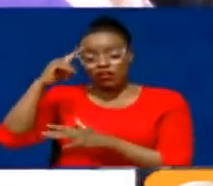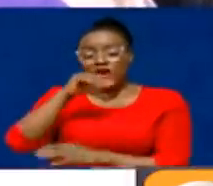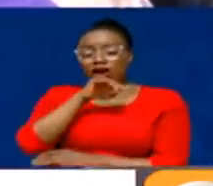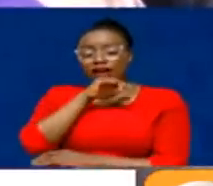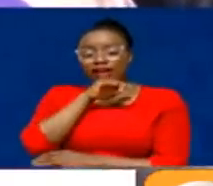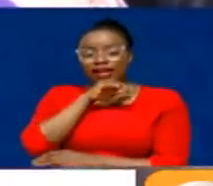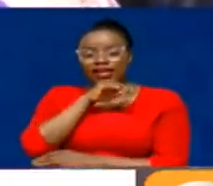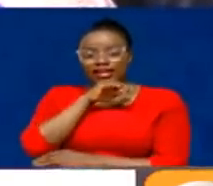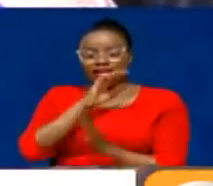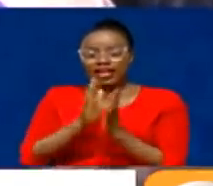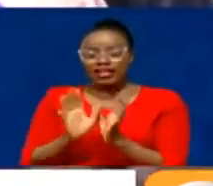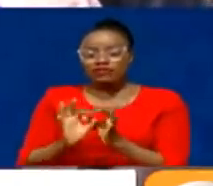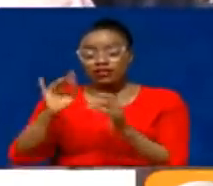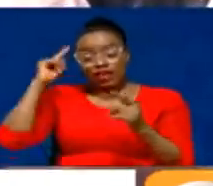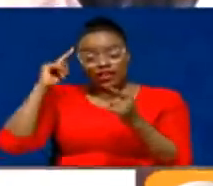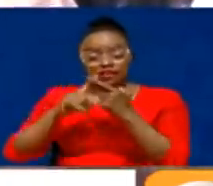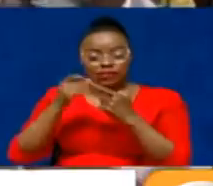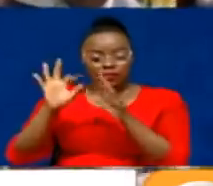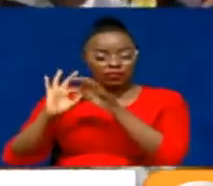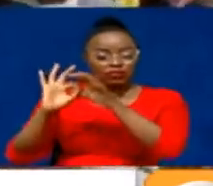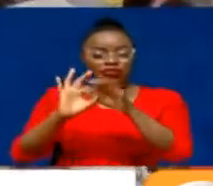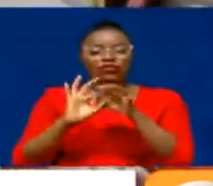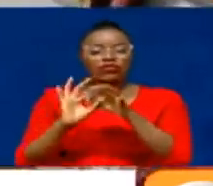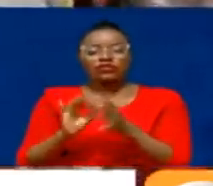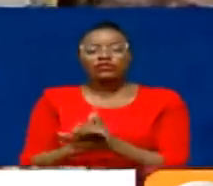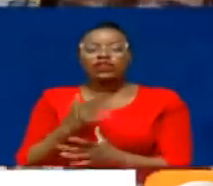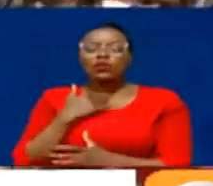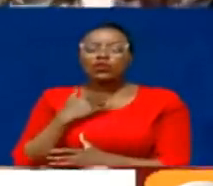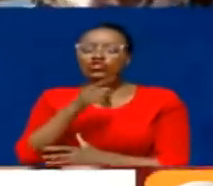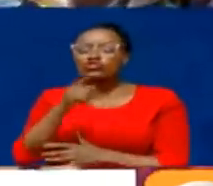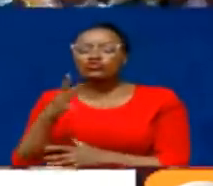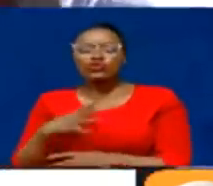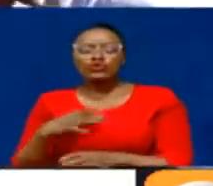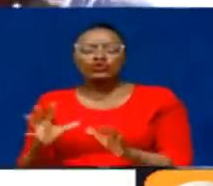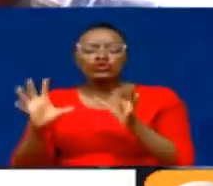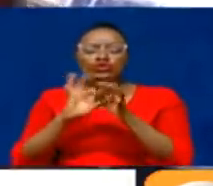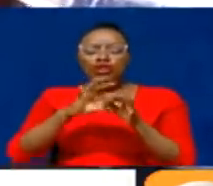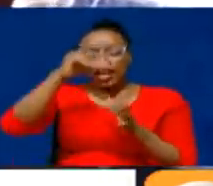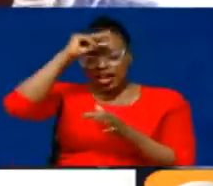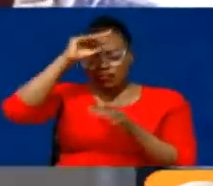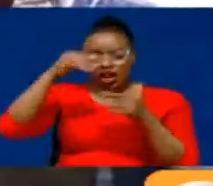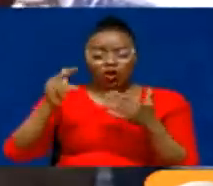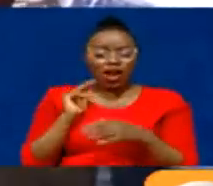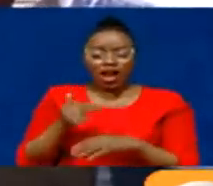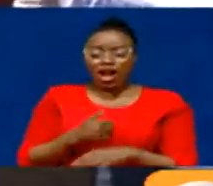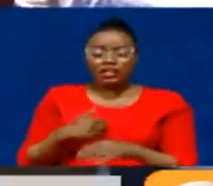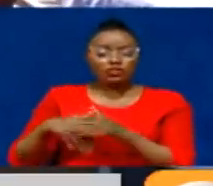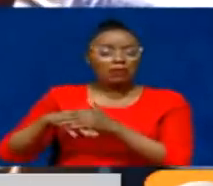Raila Odinga na muungano wa Azimio la Umoja. Munataka tuwe kwa serikali au munataka tukae